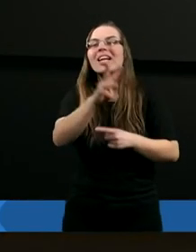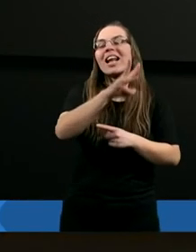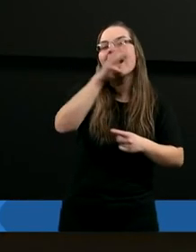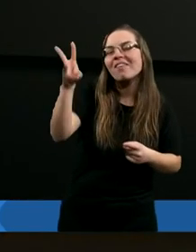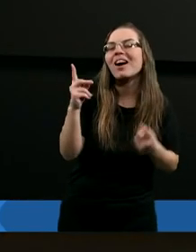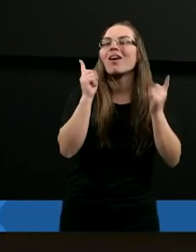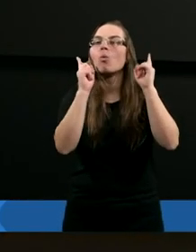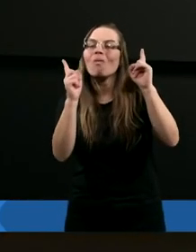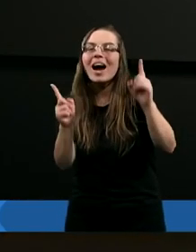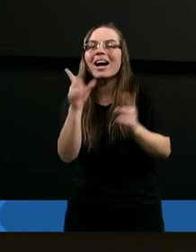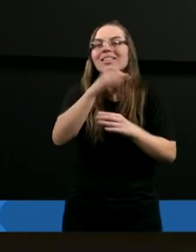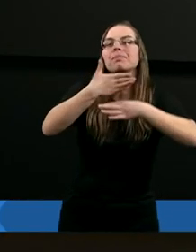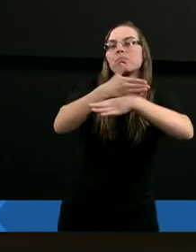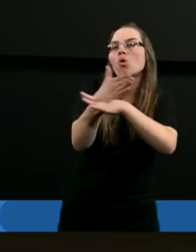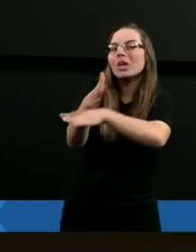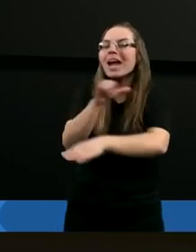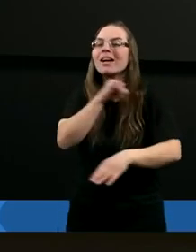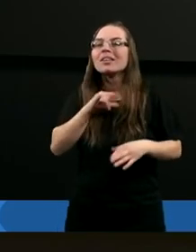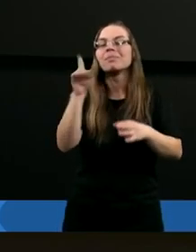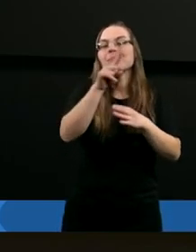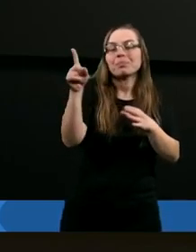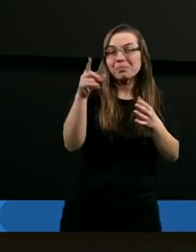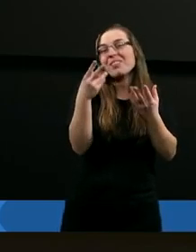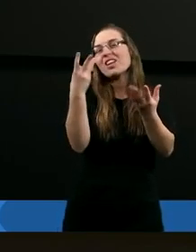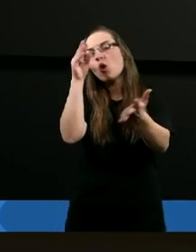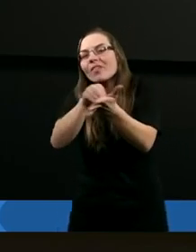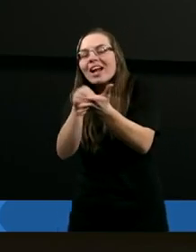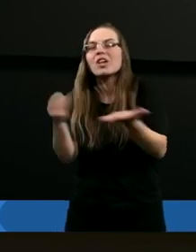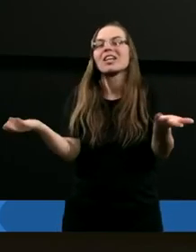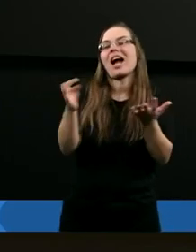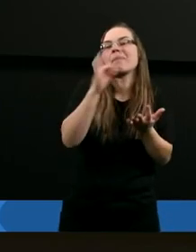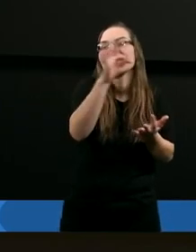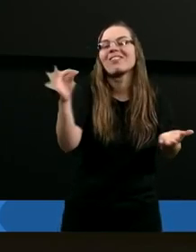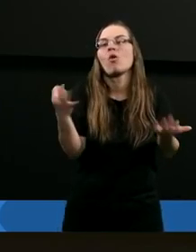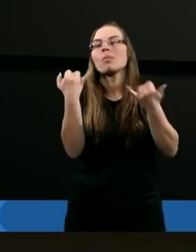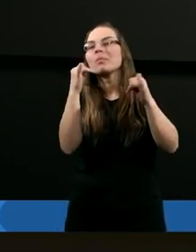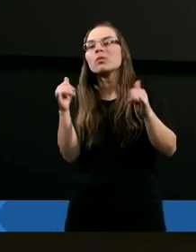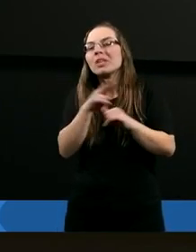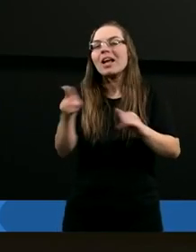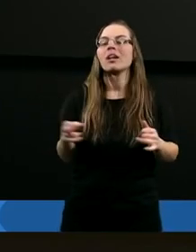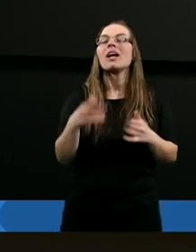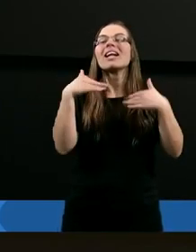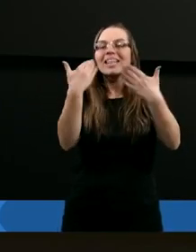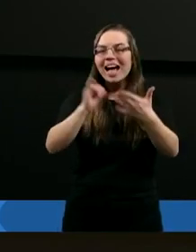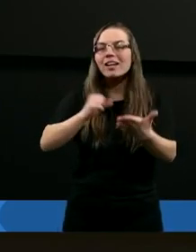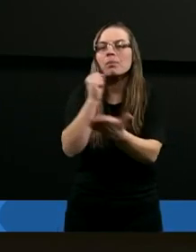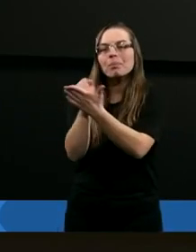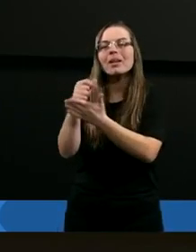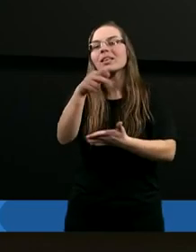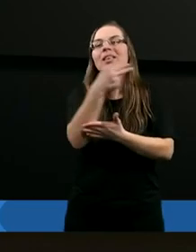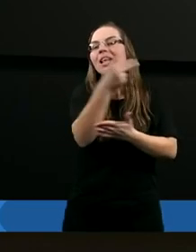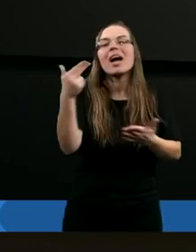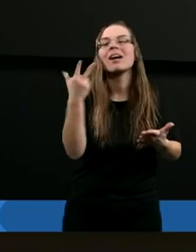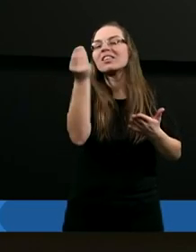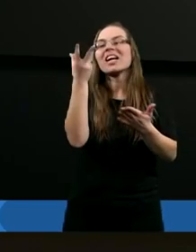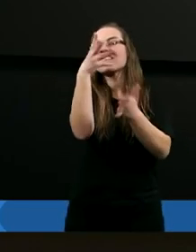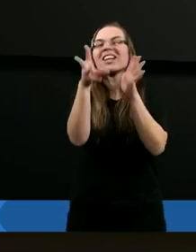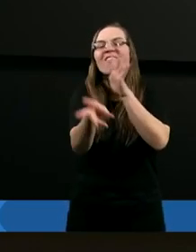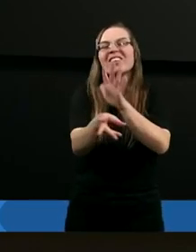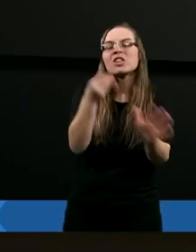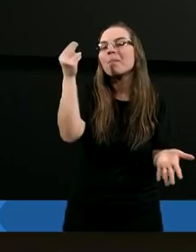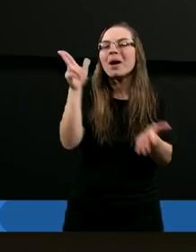Wasze uwagi, za podzielenie się Waszymi odczuciami, doświadczeniami. Zdaję sobie sprawę, że tematu jeszcze nie